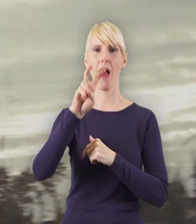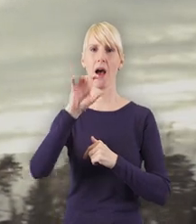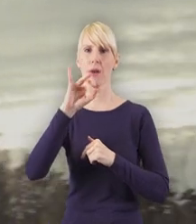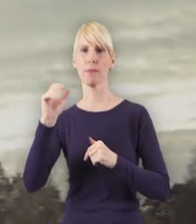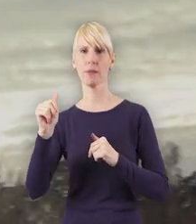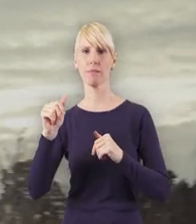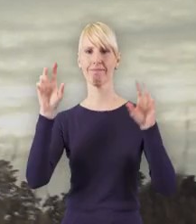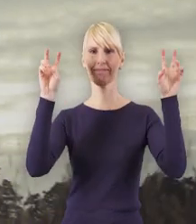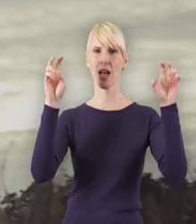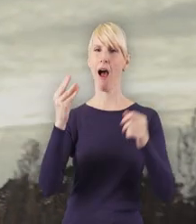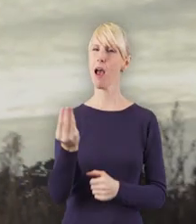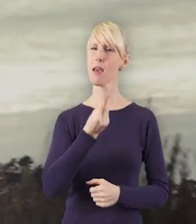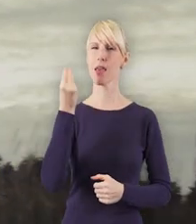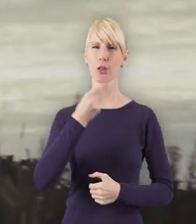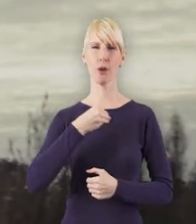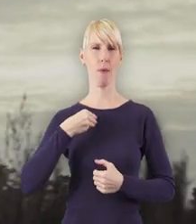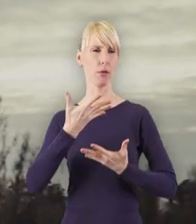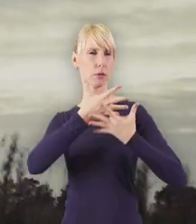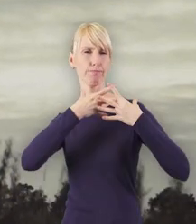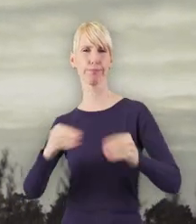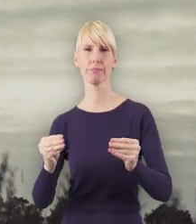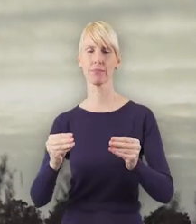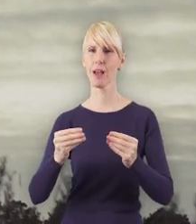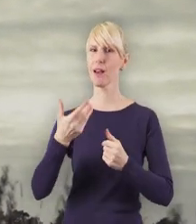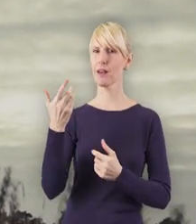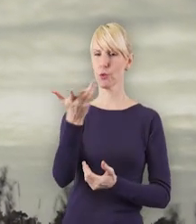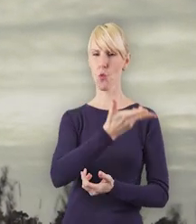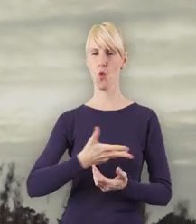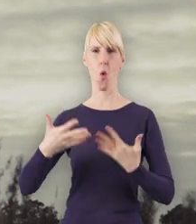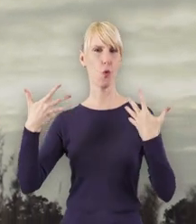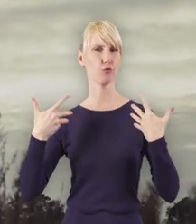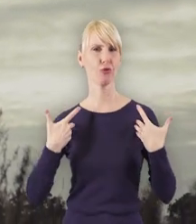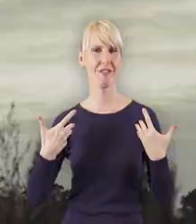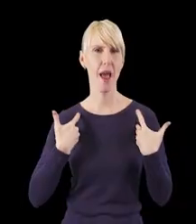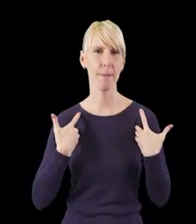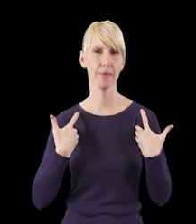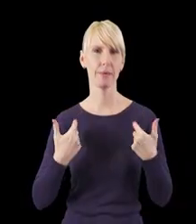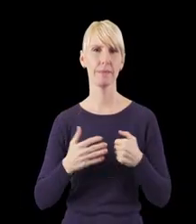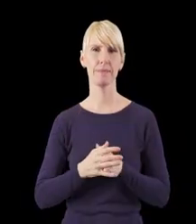Jeszcze Polska nie zginęła, kiedy my żyjemy.